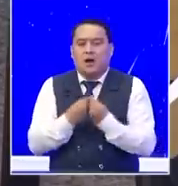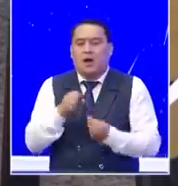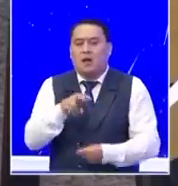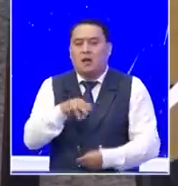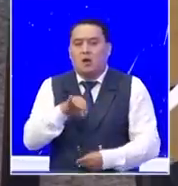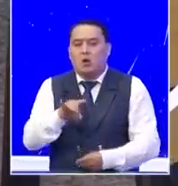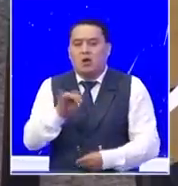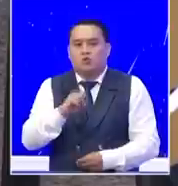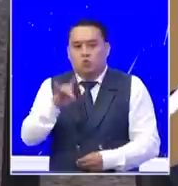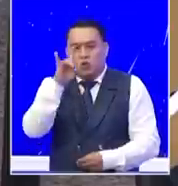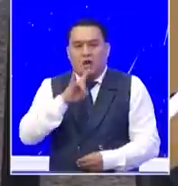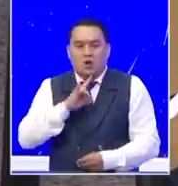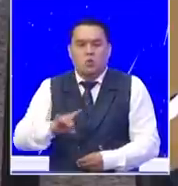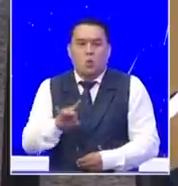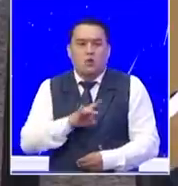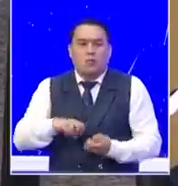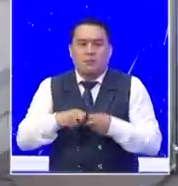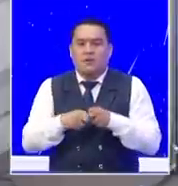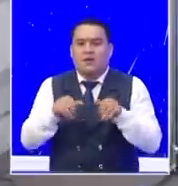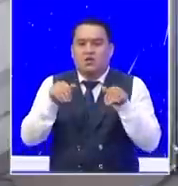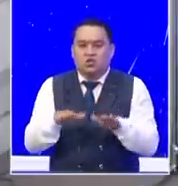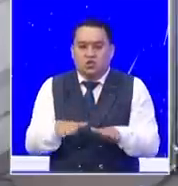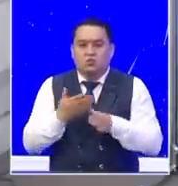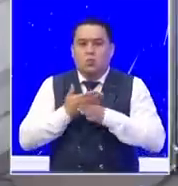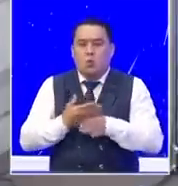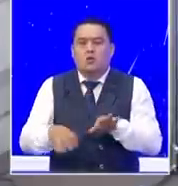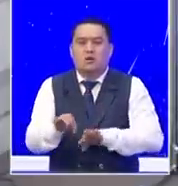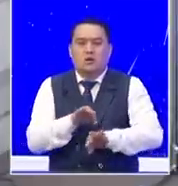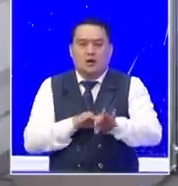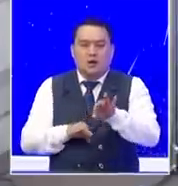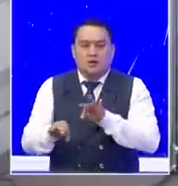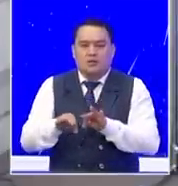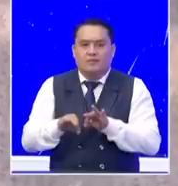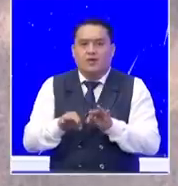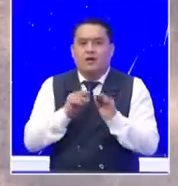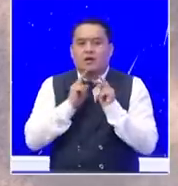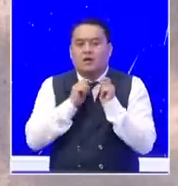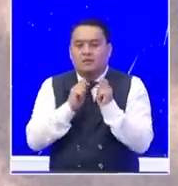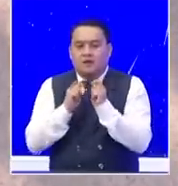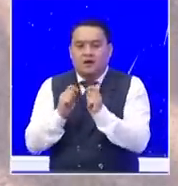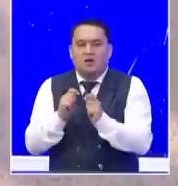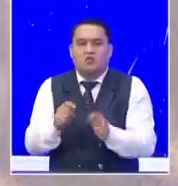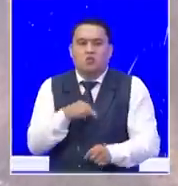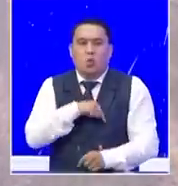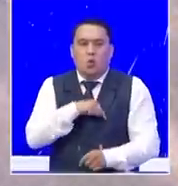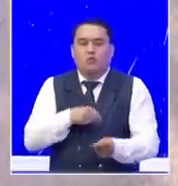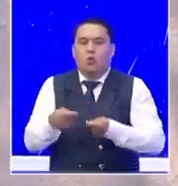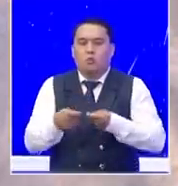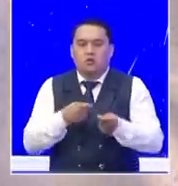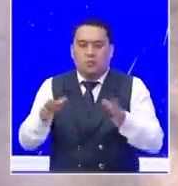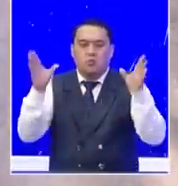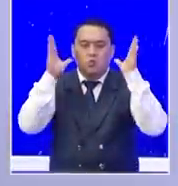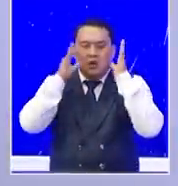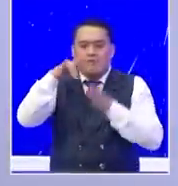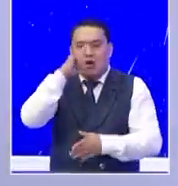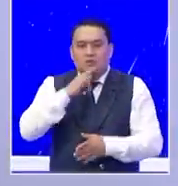и Аксузского районов. Жилищные проблемы разрешились благодаря проекту «Ель-Улесы-Патерге». Его вдохновители – духовное управление мусульман